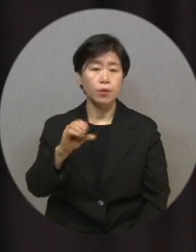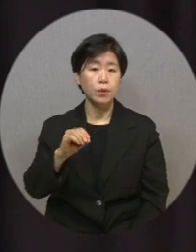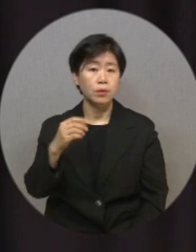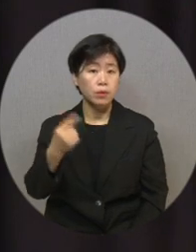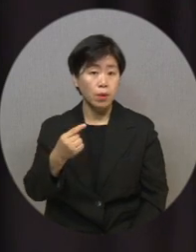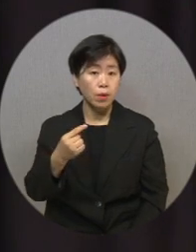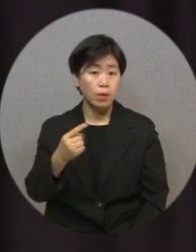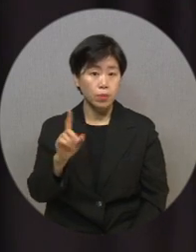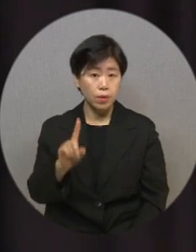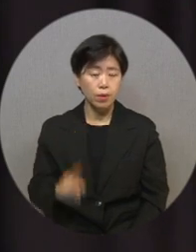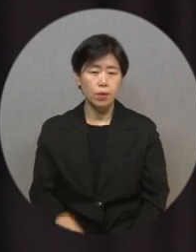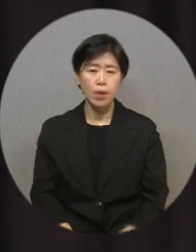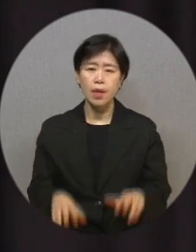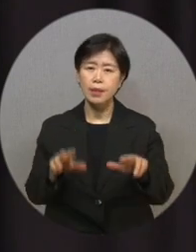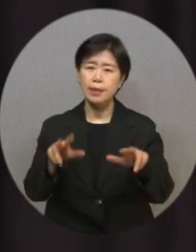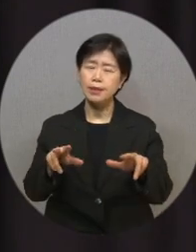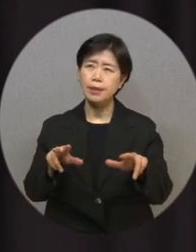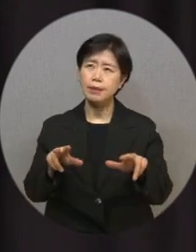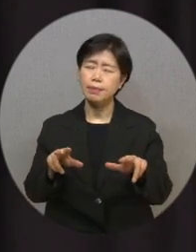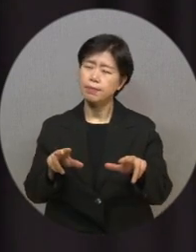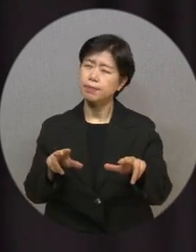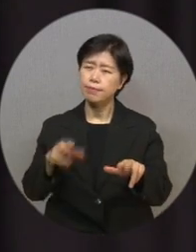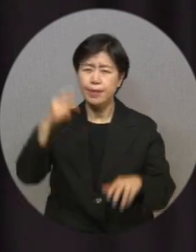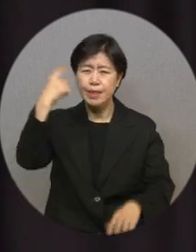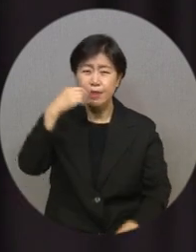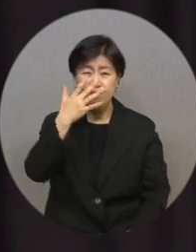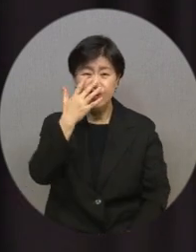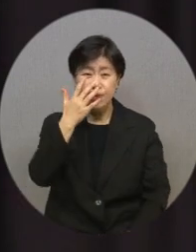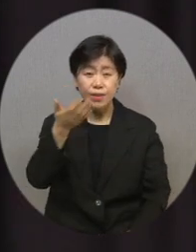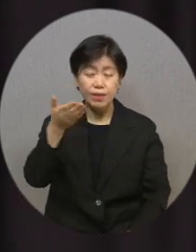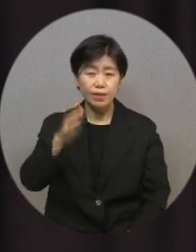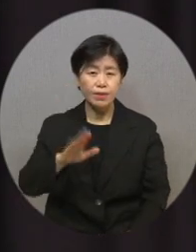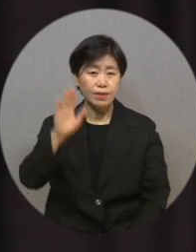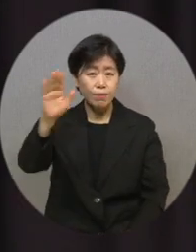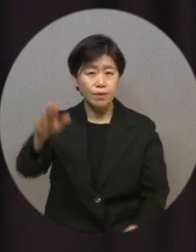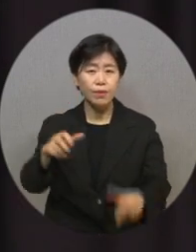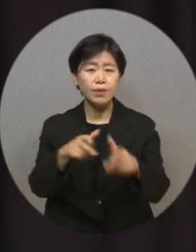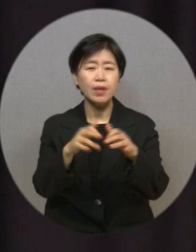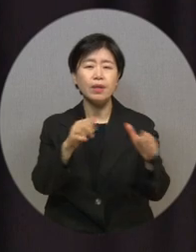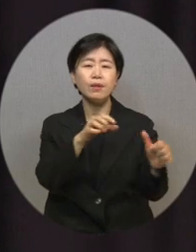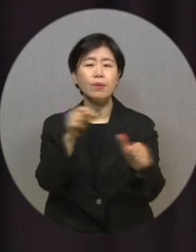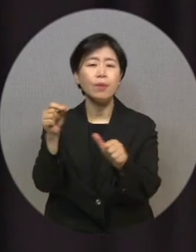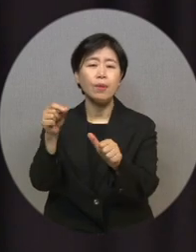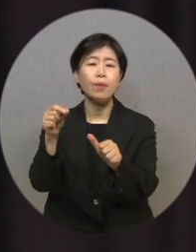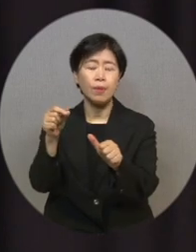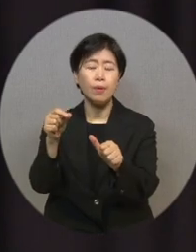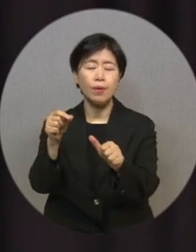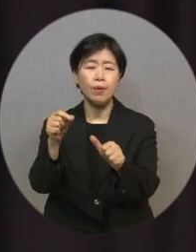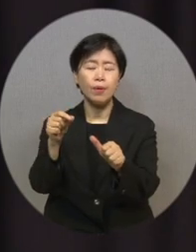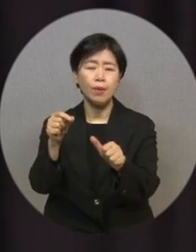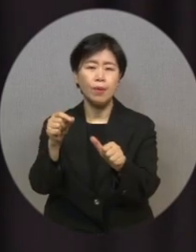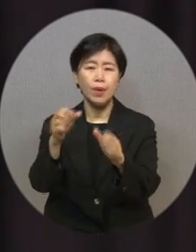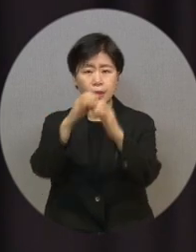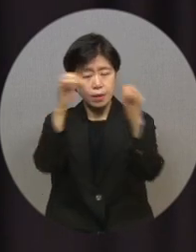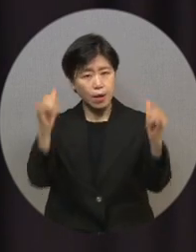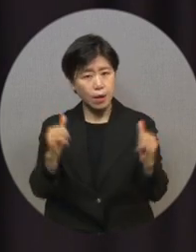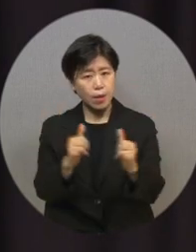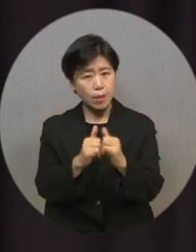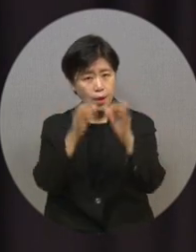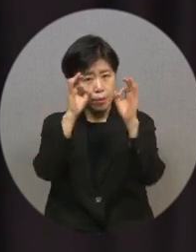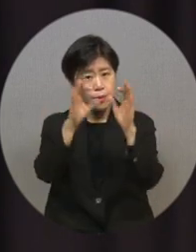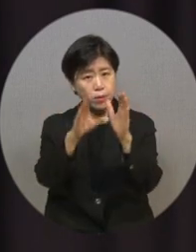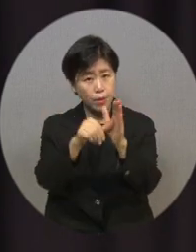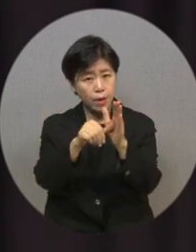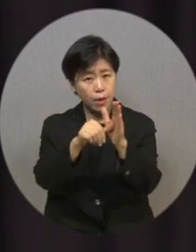천명은 아마 지금은 이제 다가오지 않을음 데 아마 저희가 이제 장애 고용이라는 전반적인 시장을 놓고 보면 예 좀 저희가